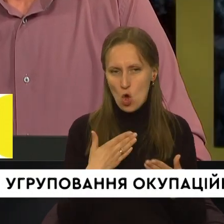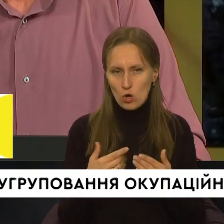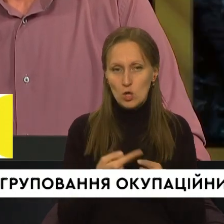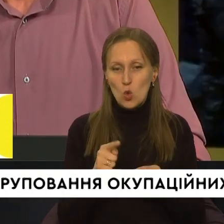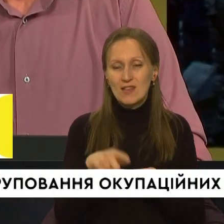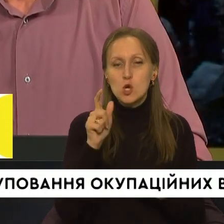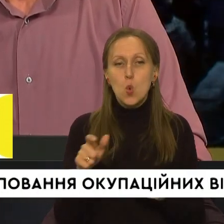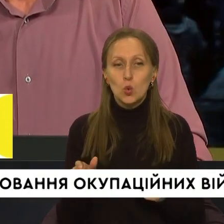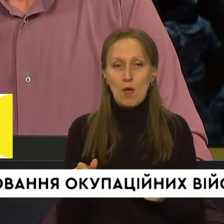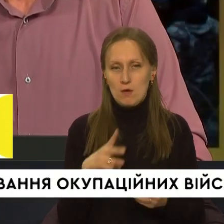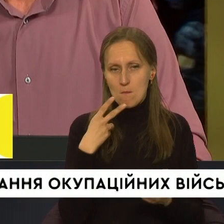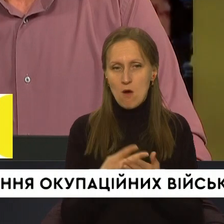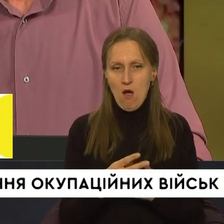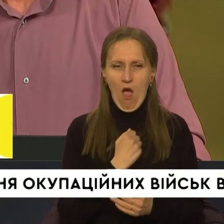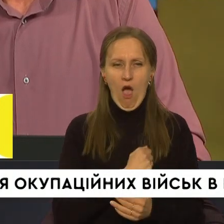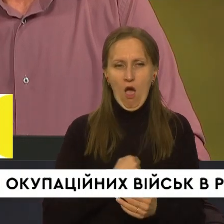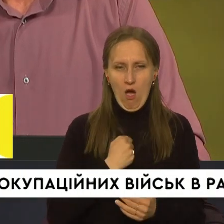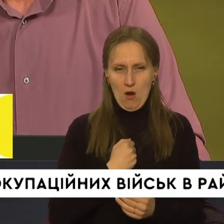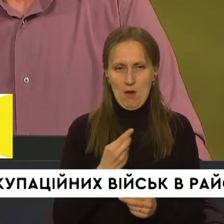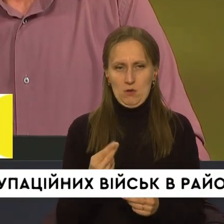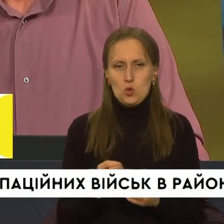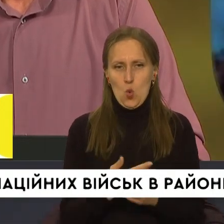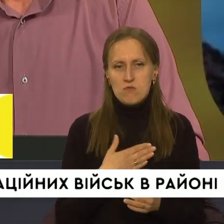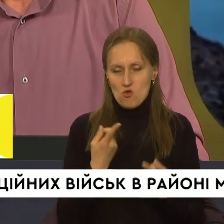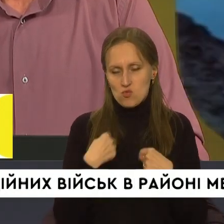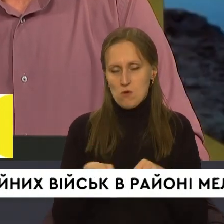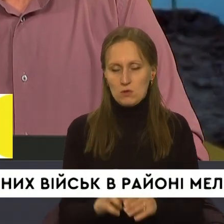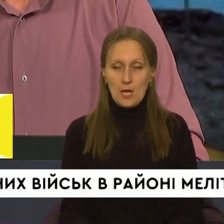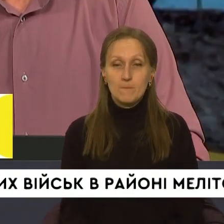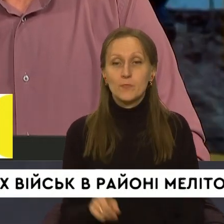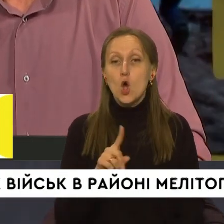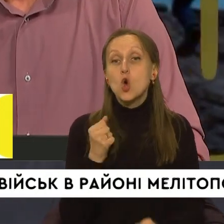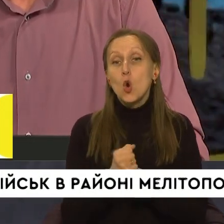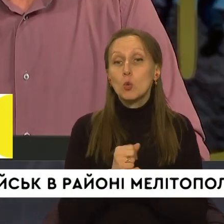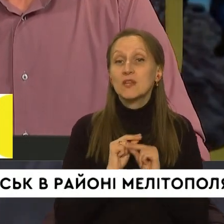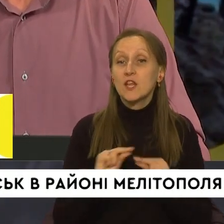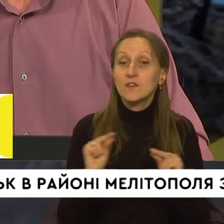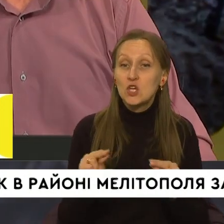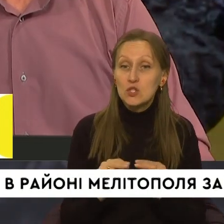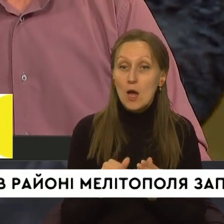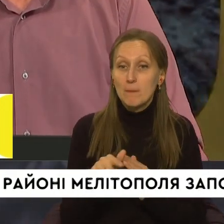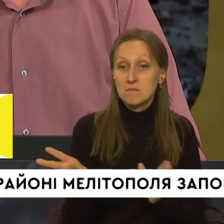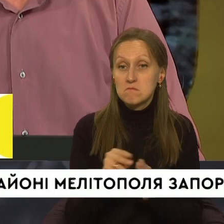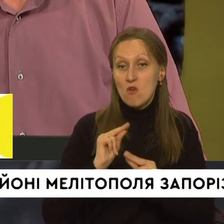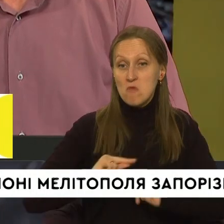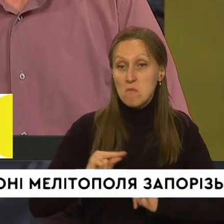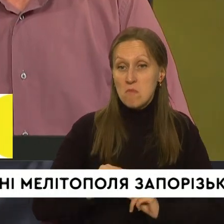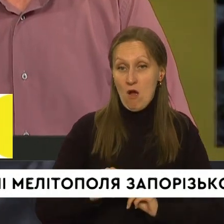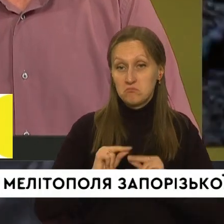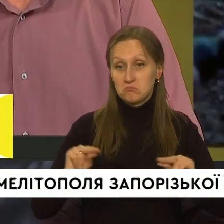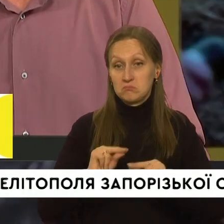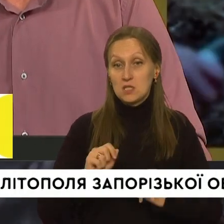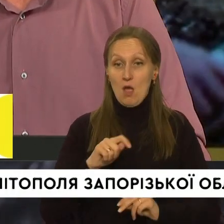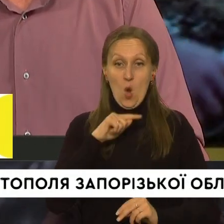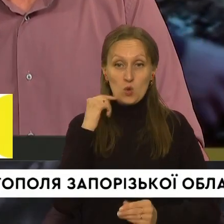тих людей, які проявляли агресивність безпосередньо до нашої країни. А що робити вчителям, які пішли на співпрацю і викладали за